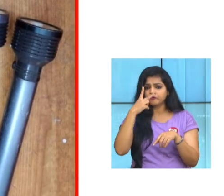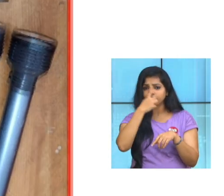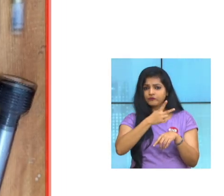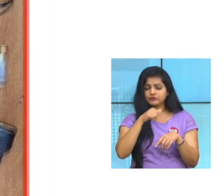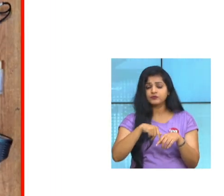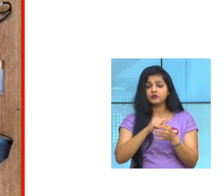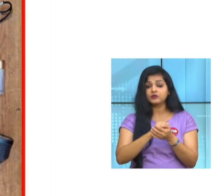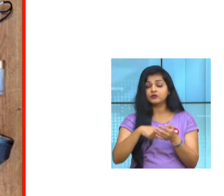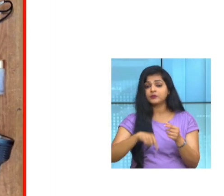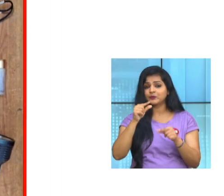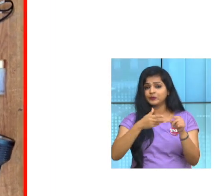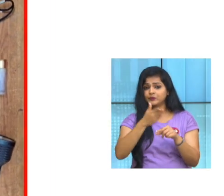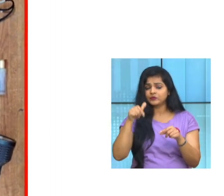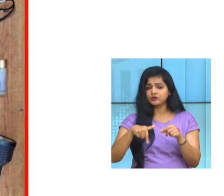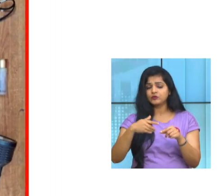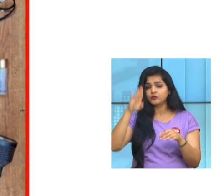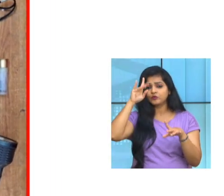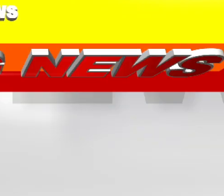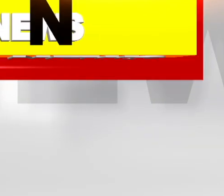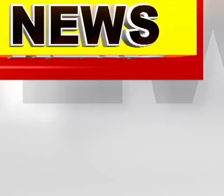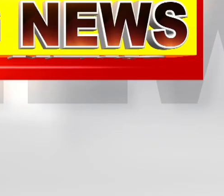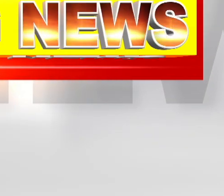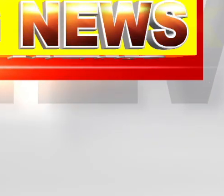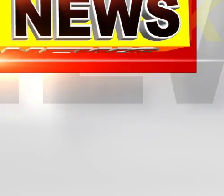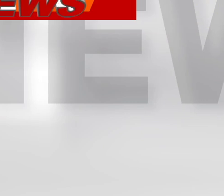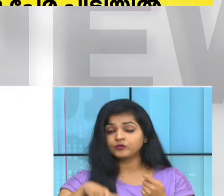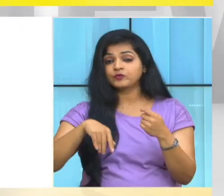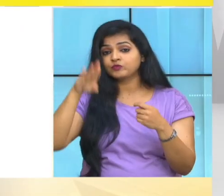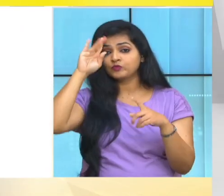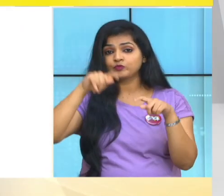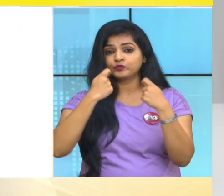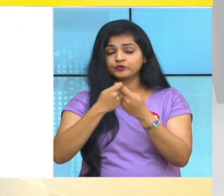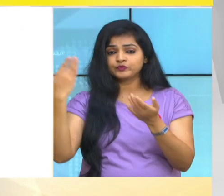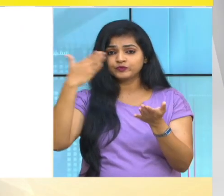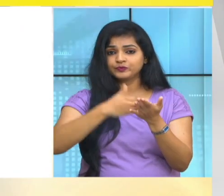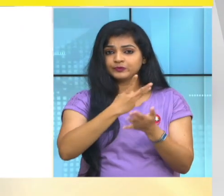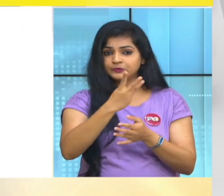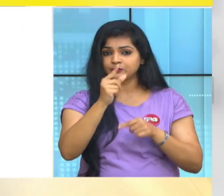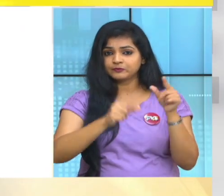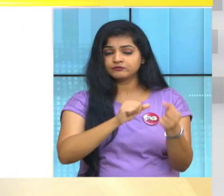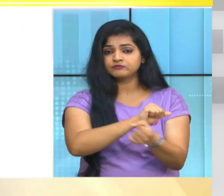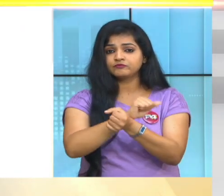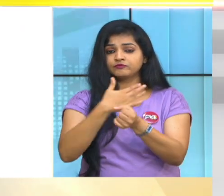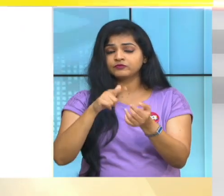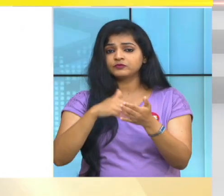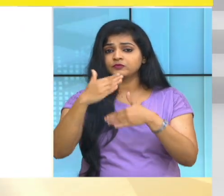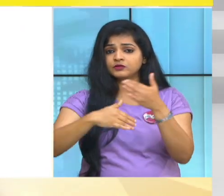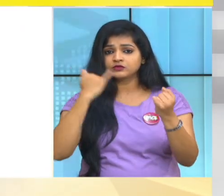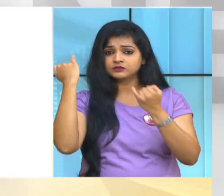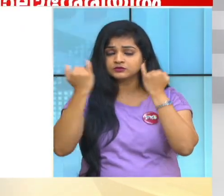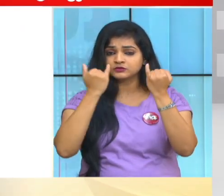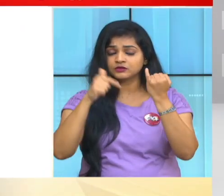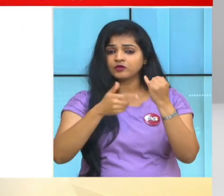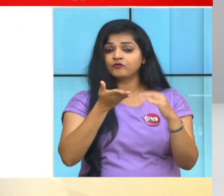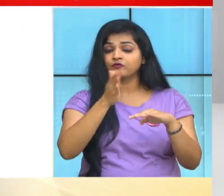തുടർന്ന് നാട്ടുകാർ തന്നെ പോലീസിനെ വിവരം അറിയിച്ചു. ബാലുശ്ശേരി പോലീസ് ഇങ്ങോട്ടേക്ക് എത്തി ഇവരെ കസ്റ്റഡിയിലെടുക്കുകയായിരുന്നു. തുടർന്ന് നടത്തിയ പരിശോധനയിലാണ് ഇവരുടെ കയ്യിൽ